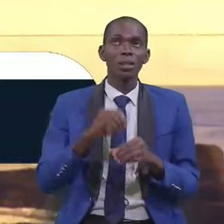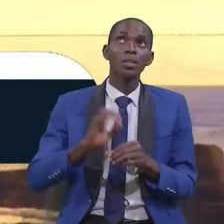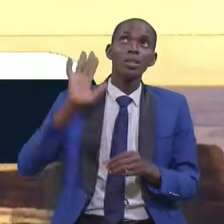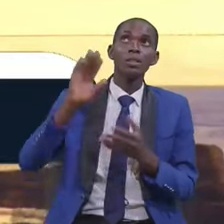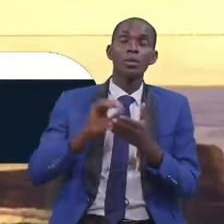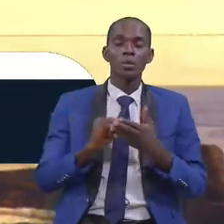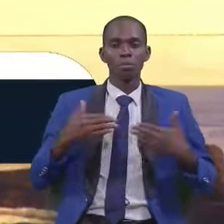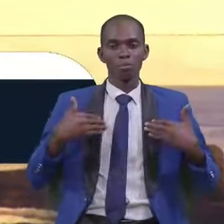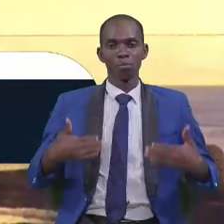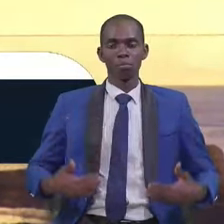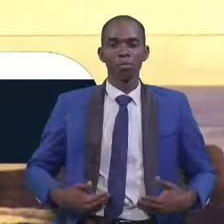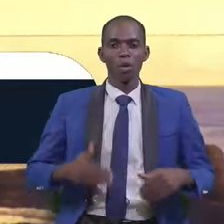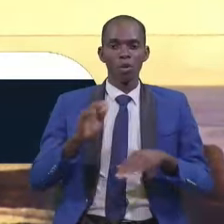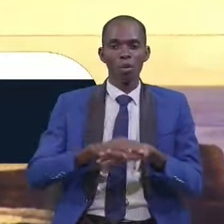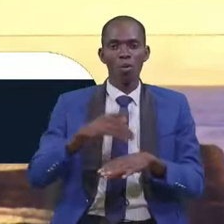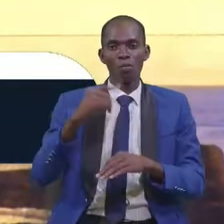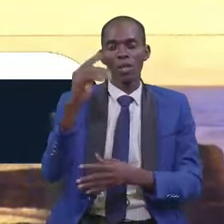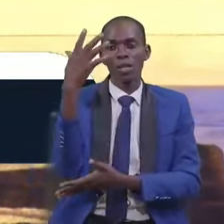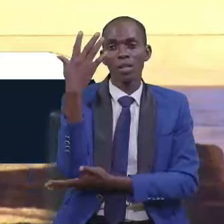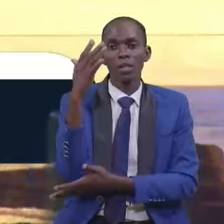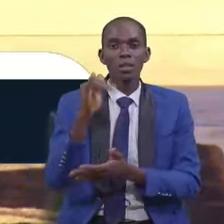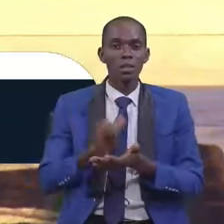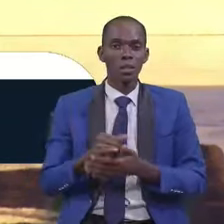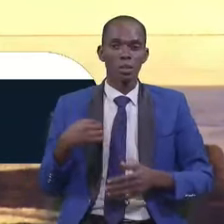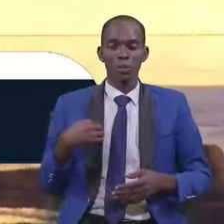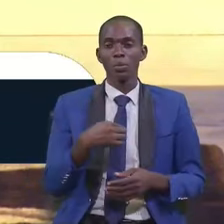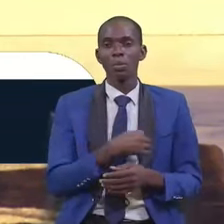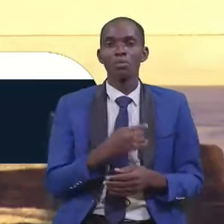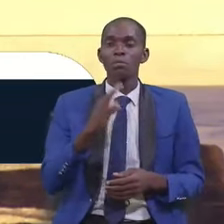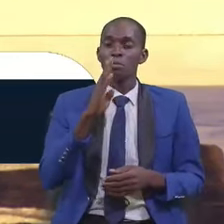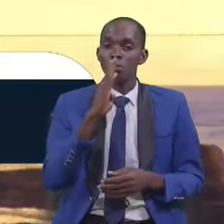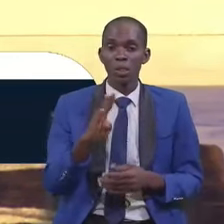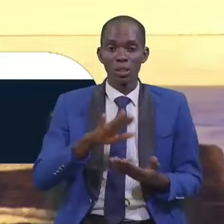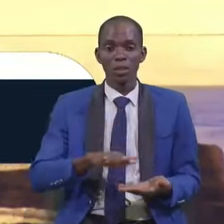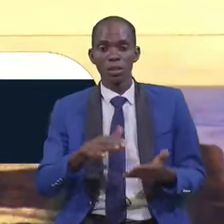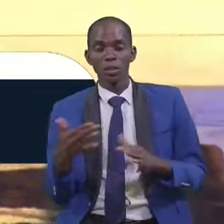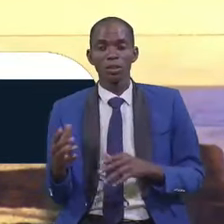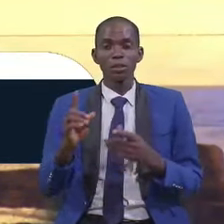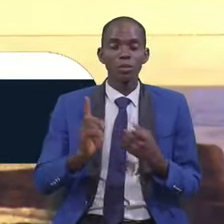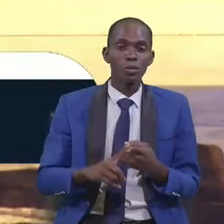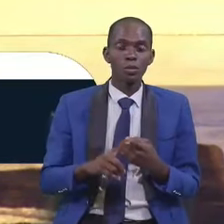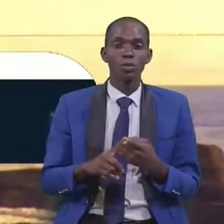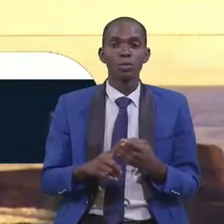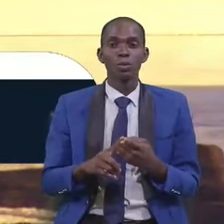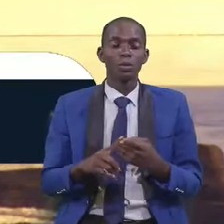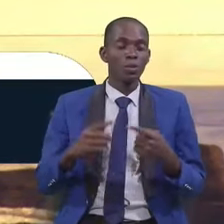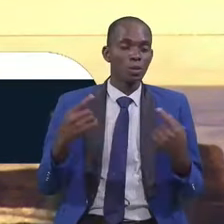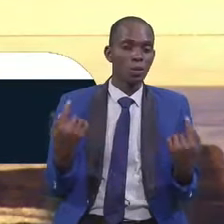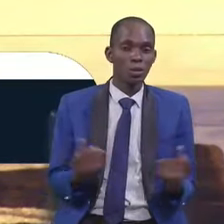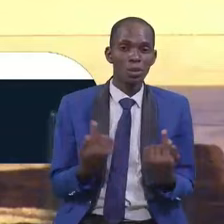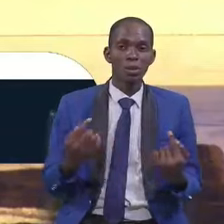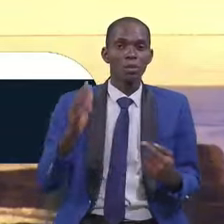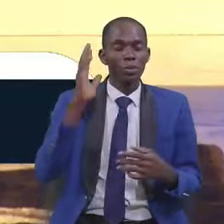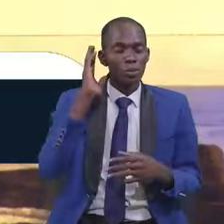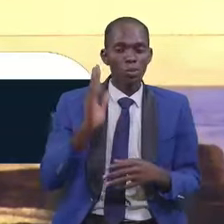le bois, afin que, mort au péché, nous vivions pour la justice.